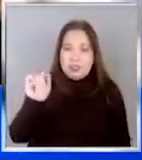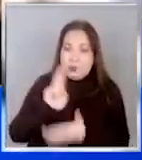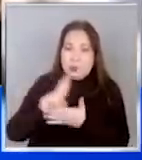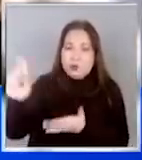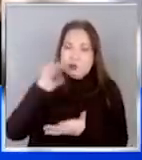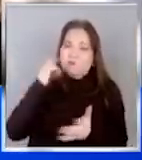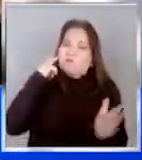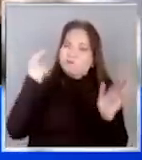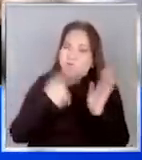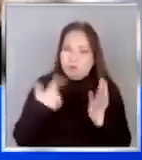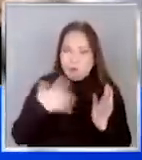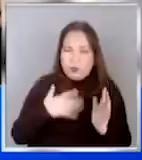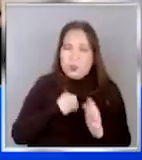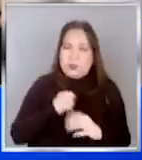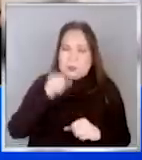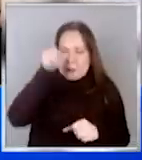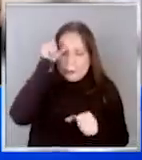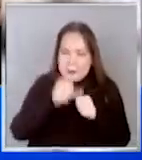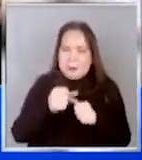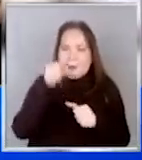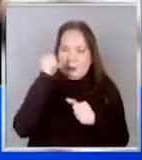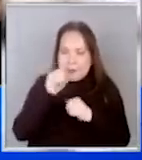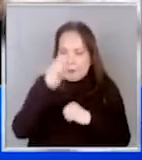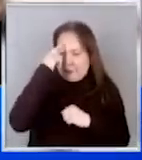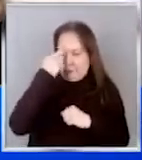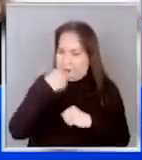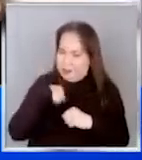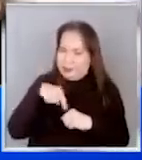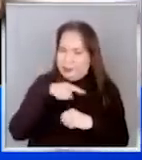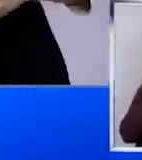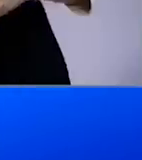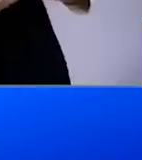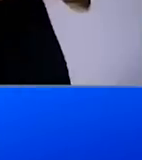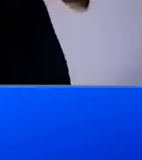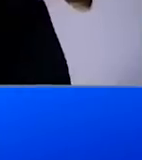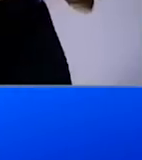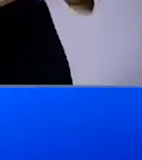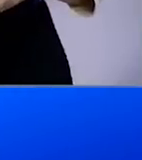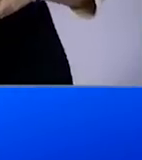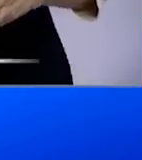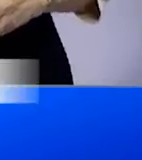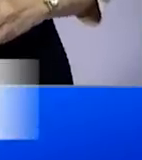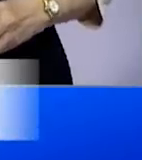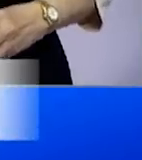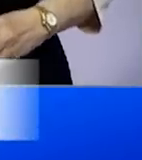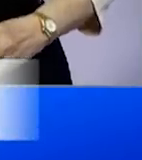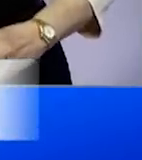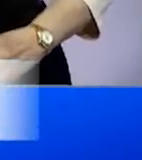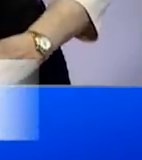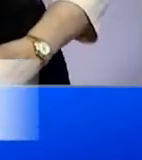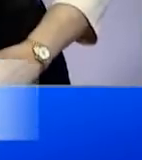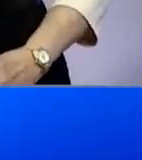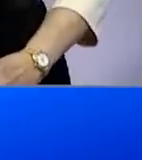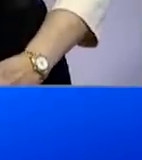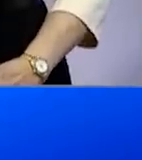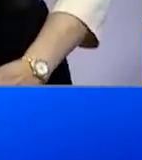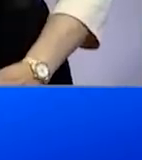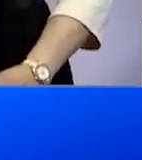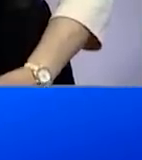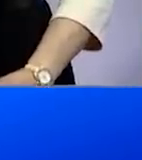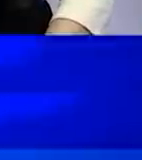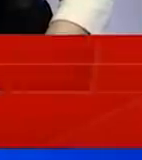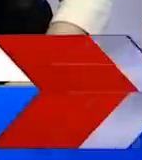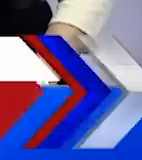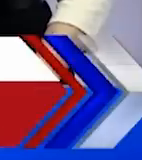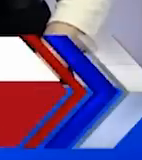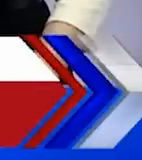na paalala po sa amin na patuloy na maghatid ng serbisyong totoo. At yan ang mga balita ngayong Martes. Ako po si Mel Tianco.